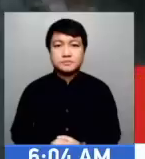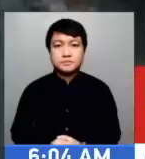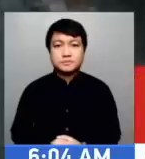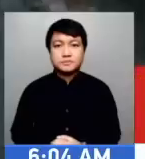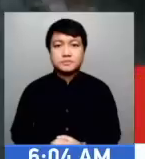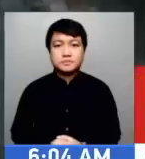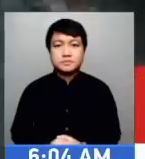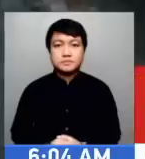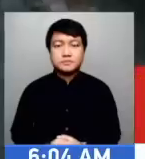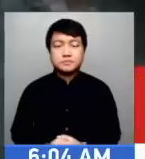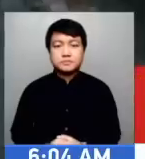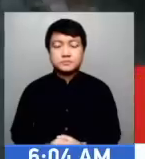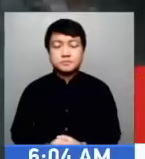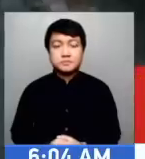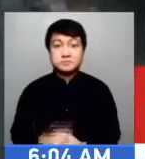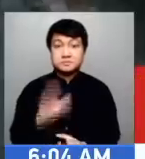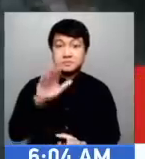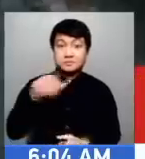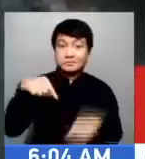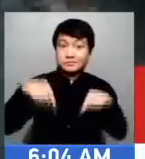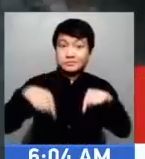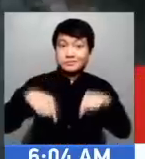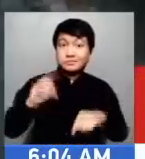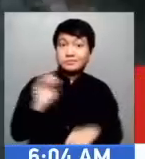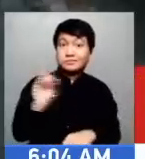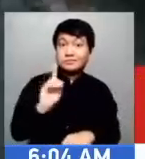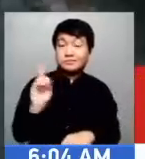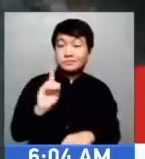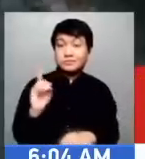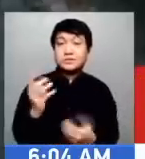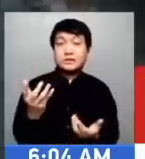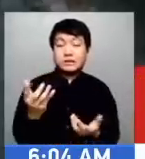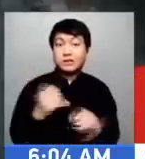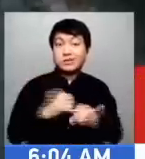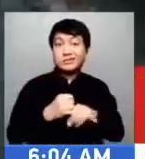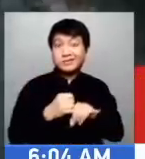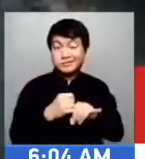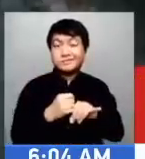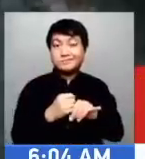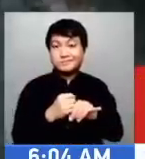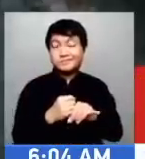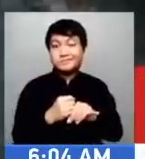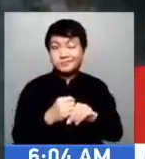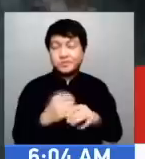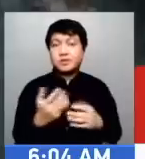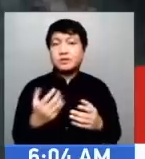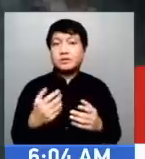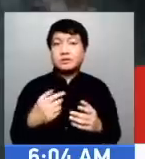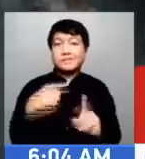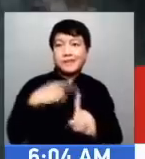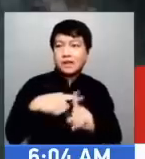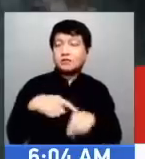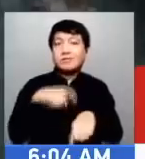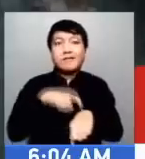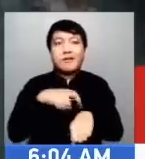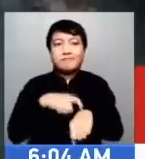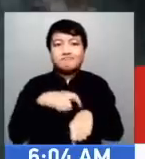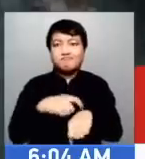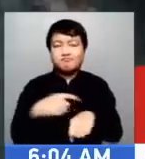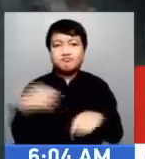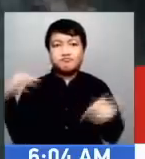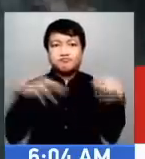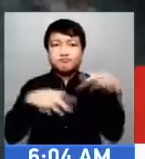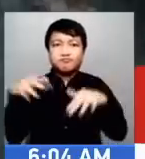Igan, dito sa Divisoria, sapat na yung dami ng mga jeepney kasabay na rin ng pagdating ng rush hour ngayong umaga at malaking bagay para sa mga tsuper